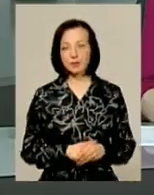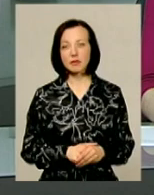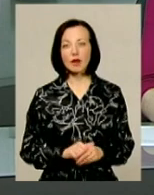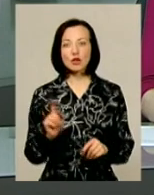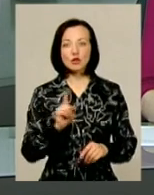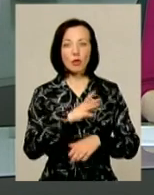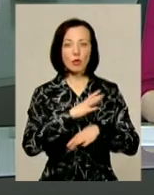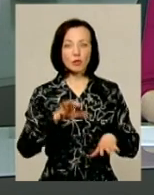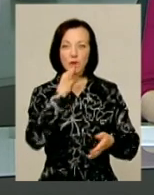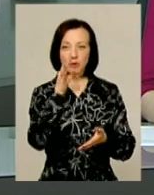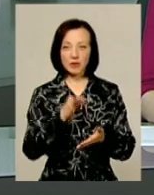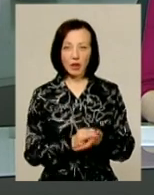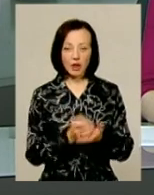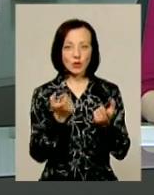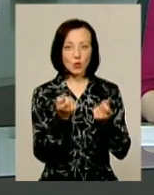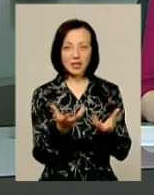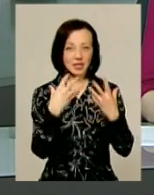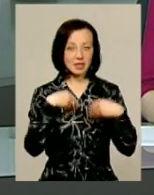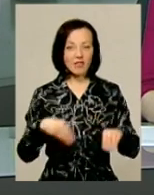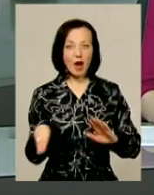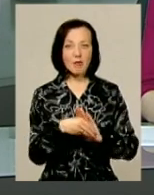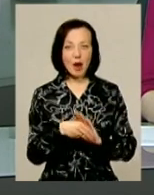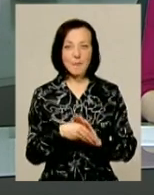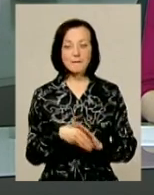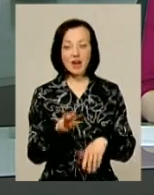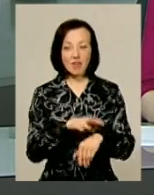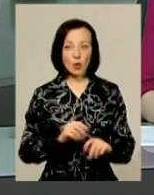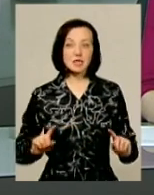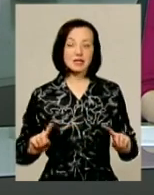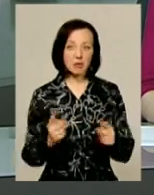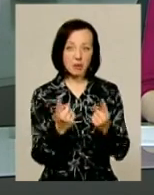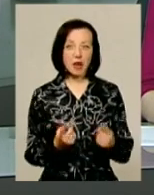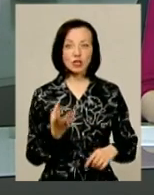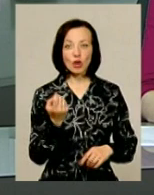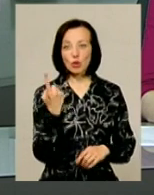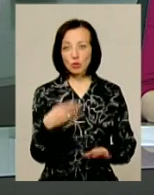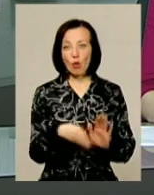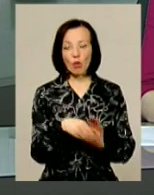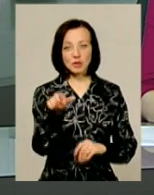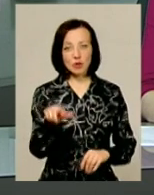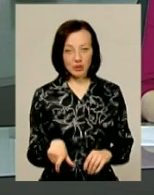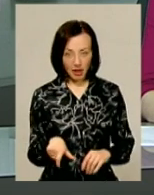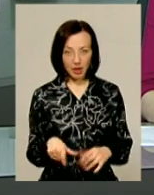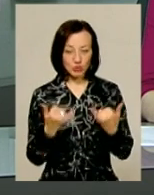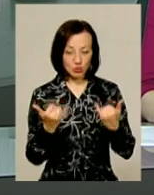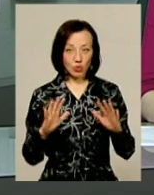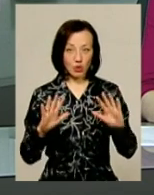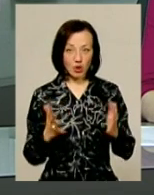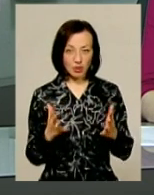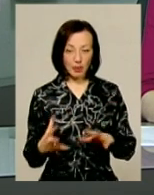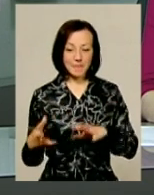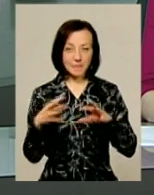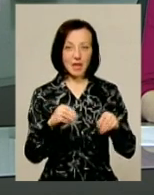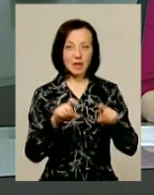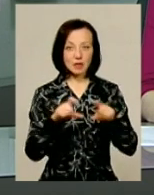Щоб уникнути відповідальності, ледь не з'їв хабара. Правоохоронці на гарячому спіймали ще одного корупціонера. Цього разу міграційника